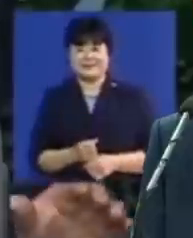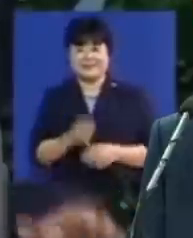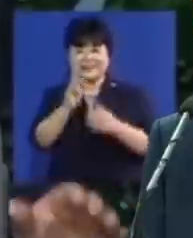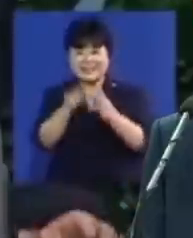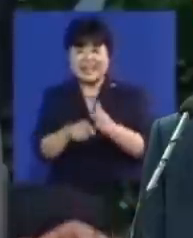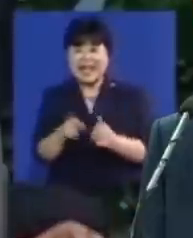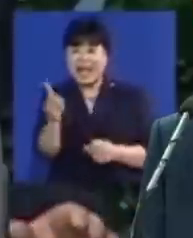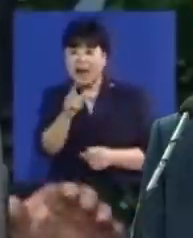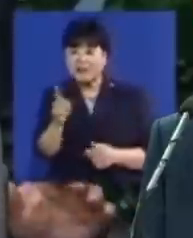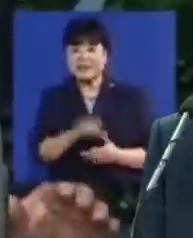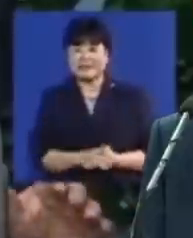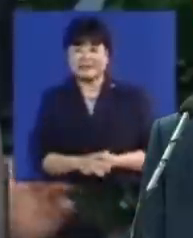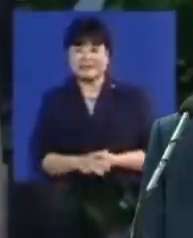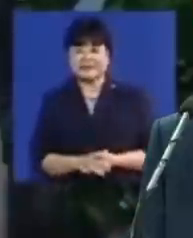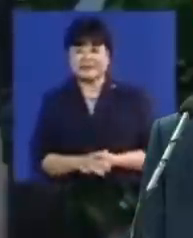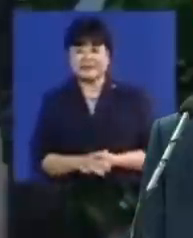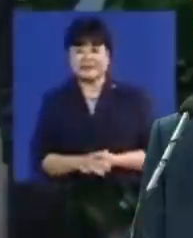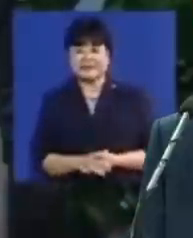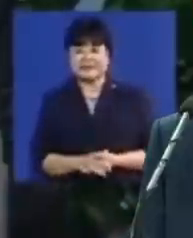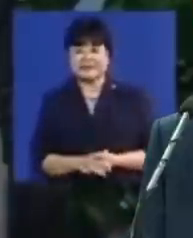그때 아무리